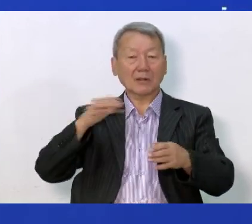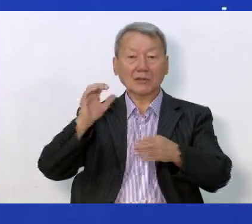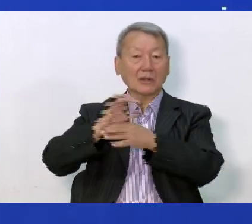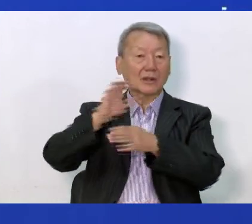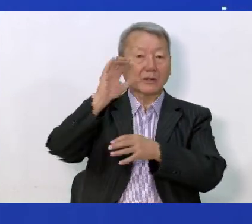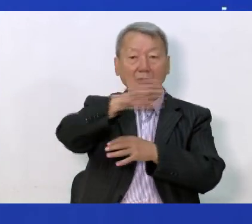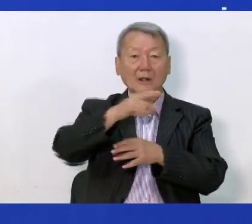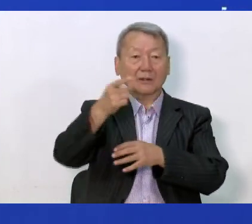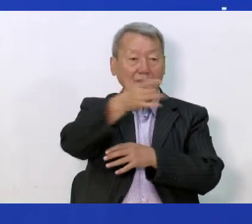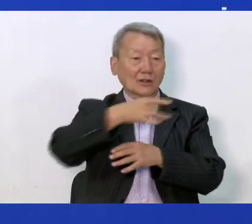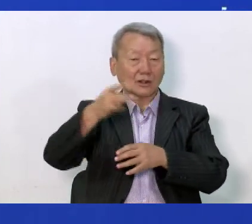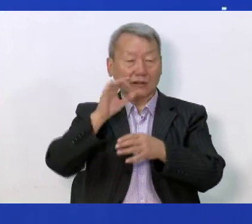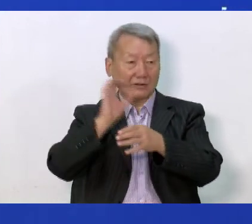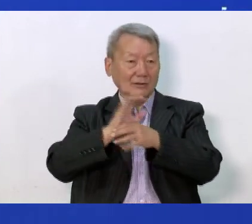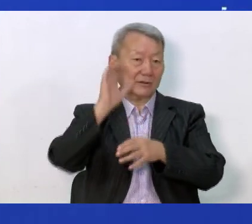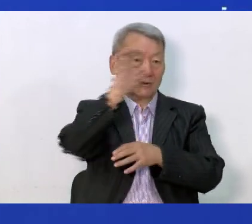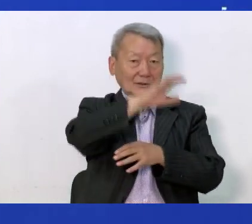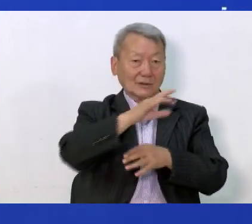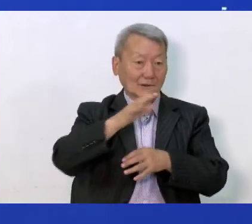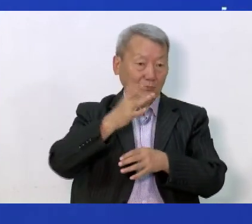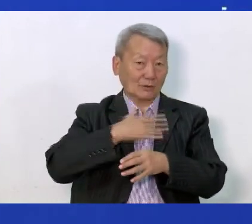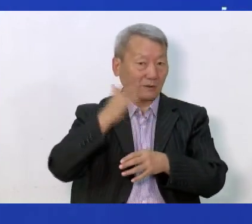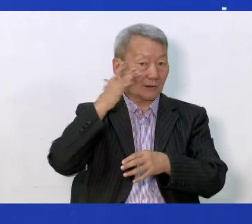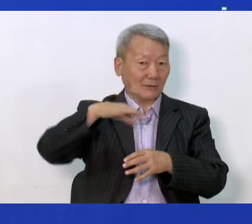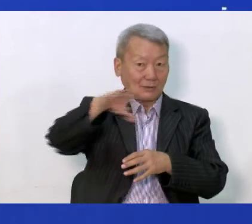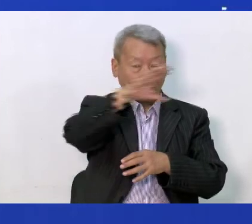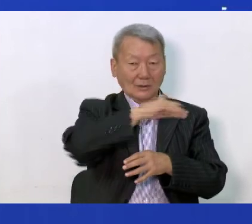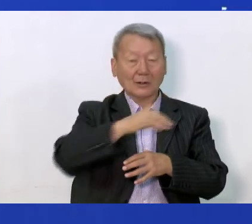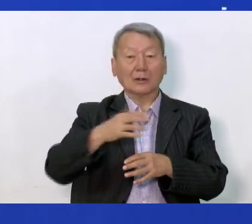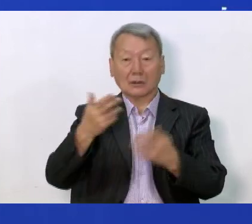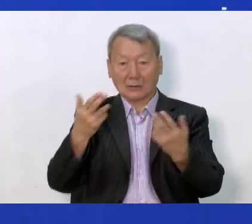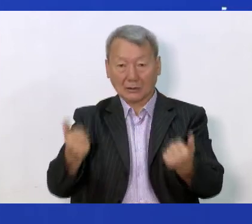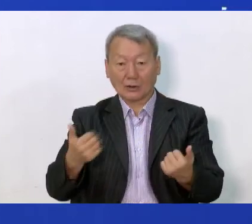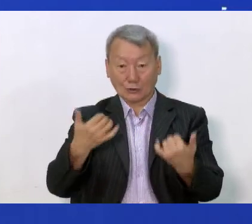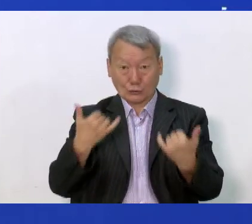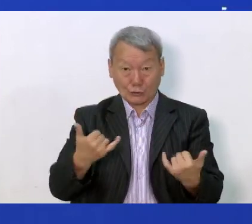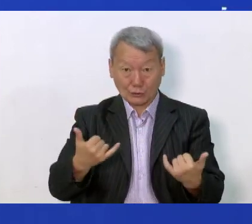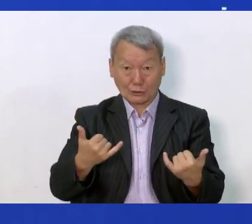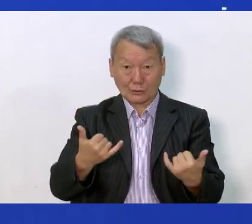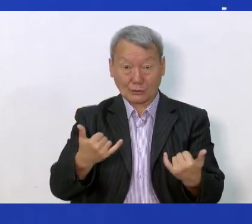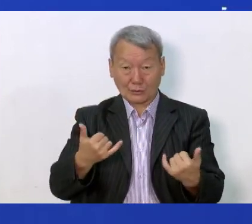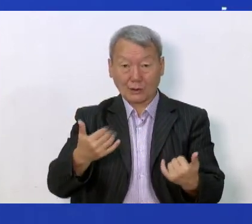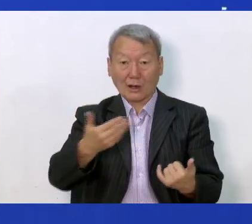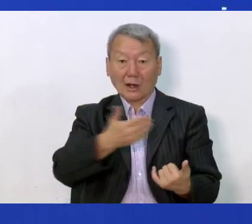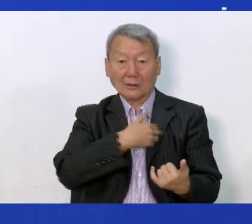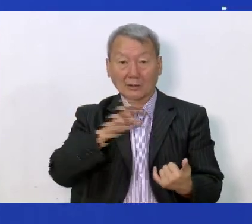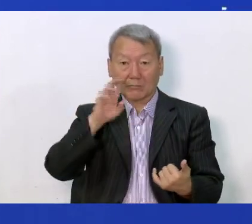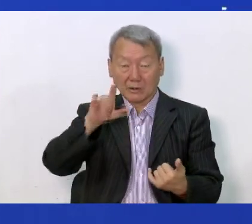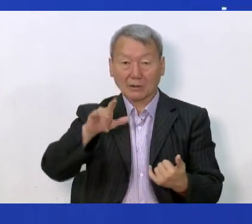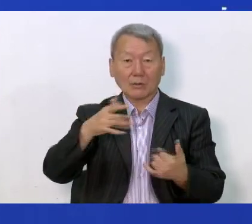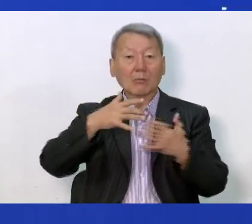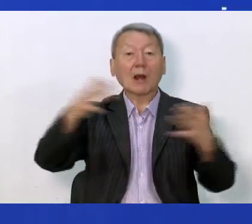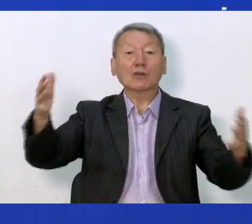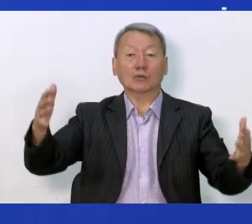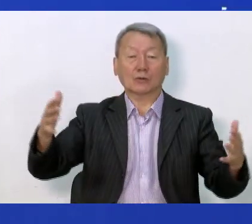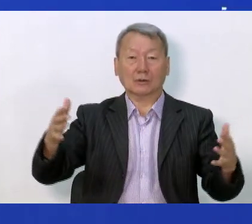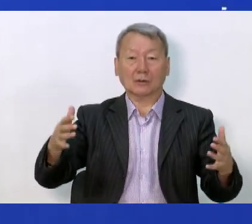не направлялись ни в один регион страны. И, конечно же, пользуясь случаем, хотелось бы выразить